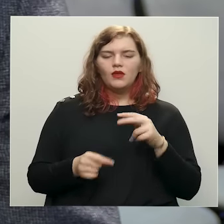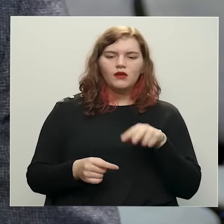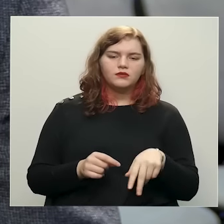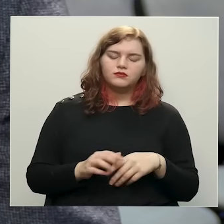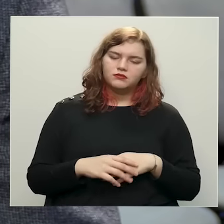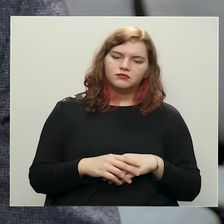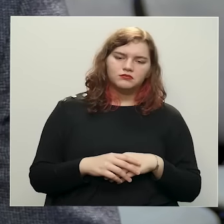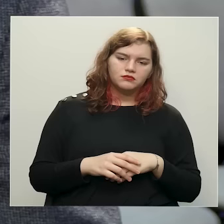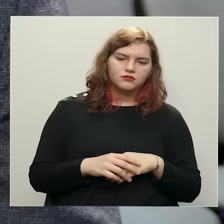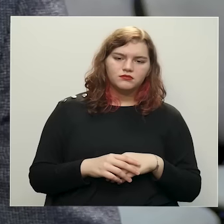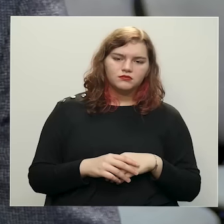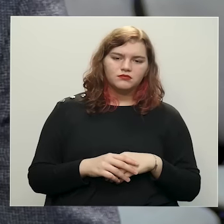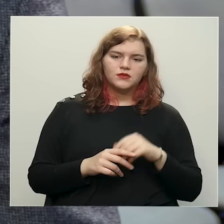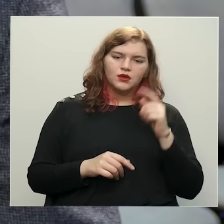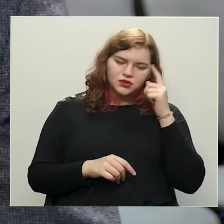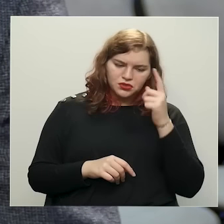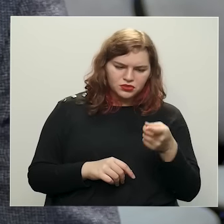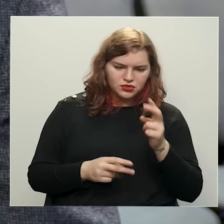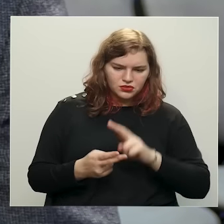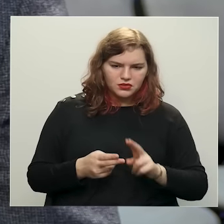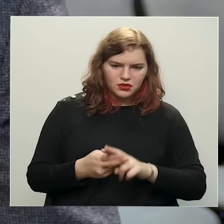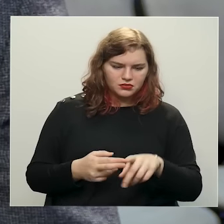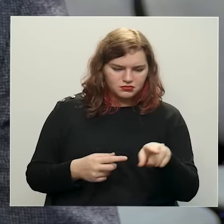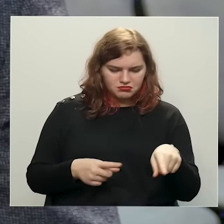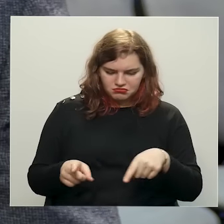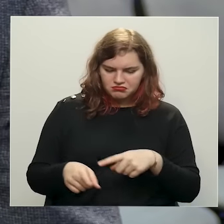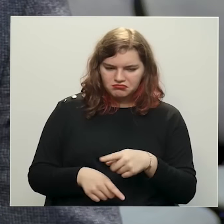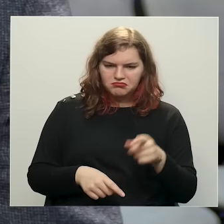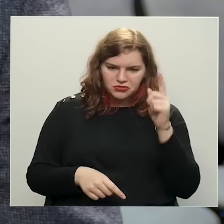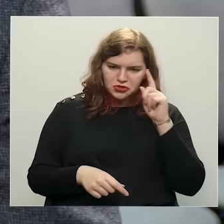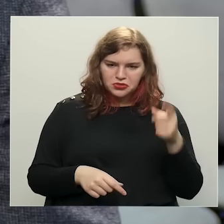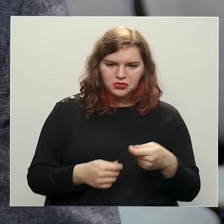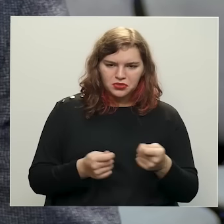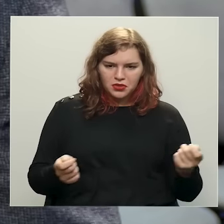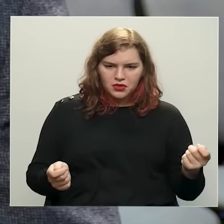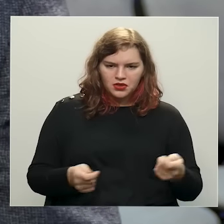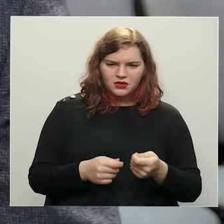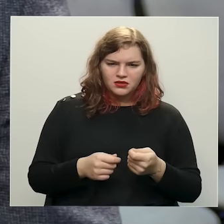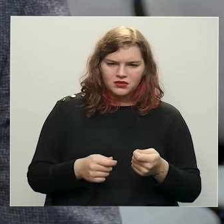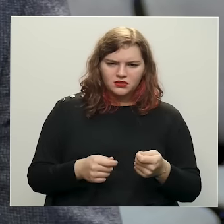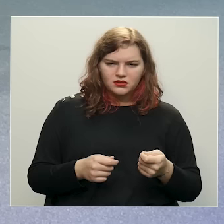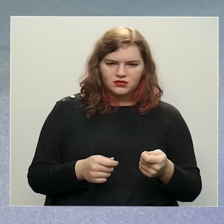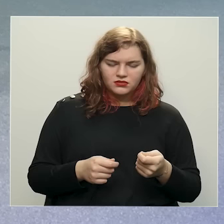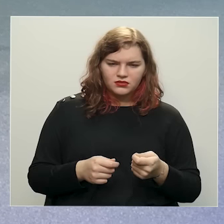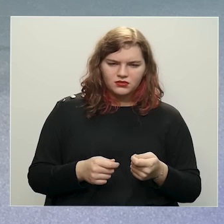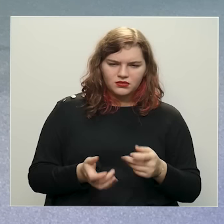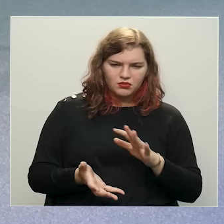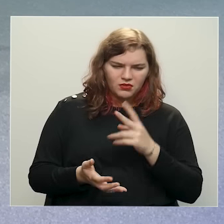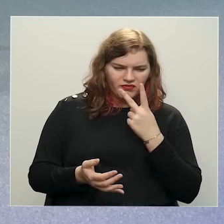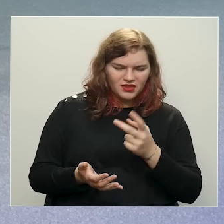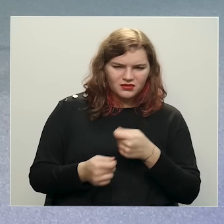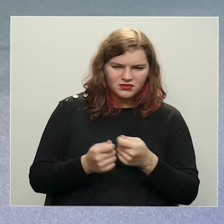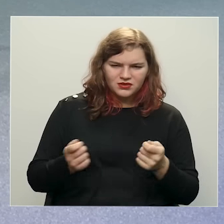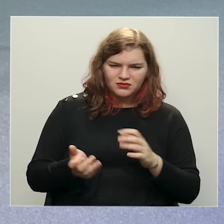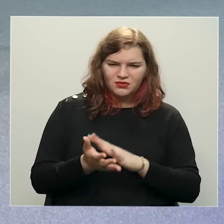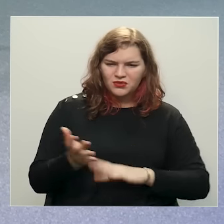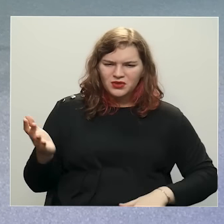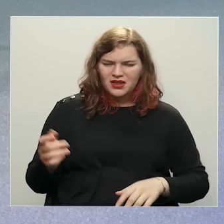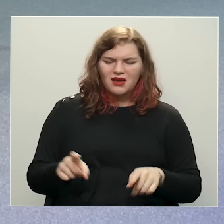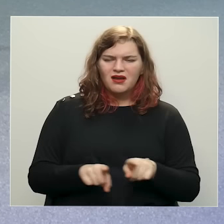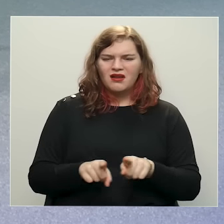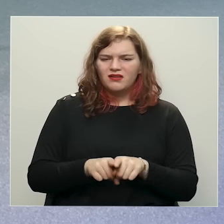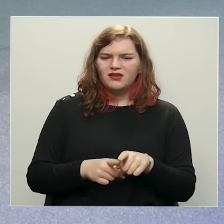ziceam, vai, dar cunosc și pe ăsta, și pe ăsta. Deja îi vedeam pe toți muldari, îi vedeam pe toți nelegiuiți, îi